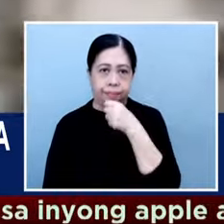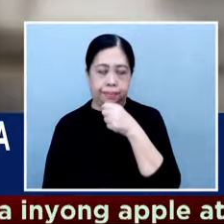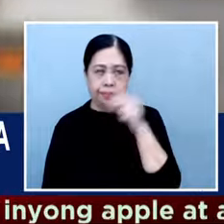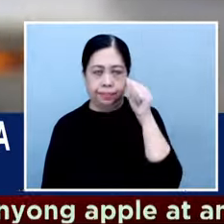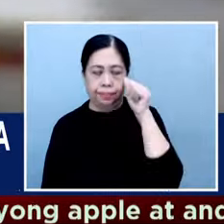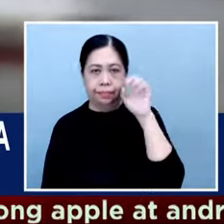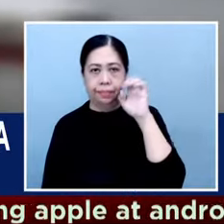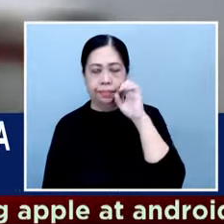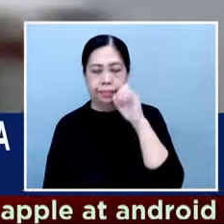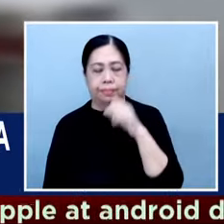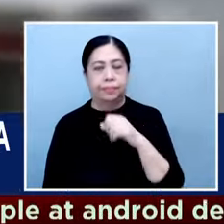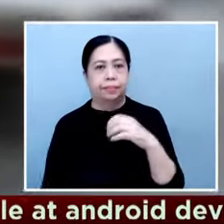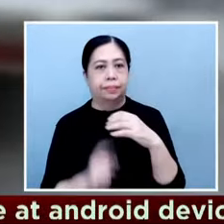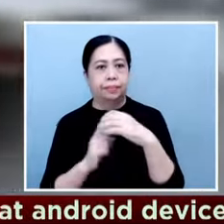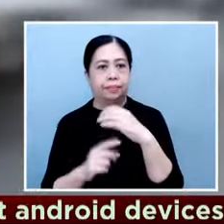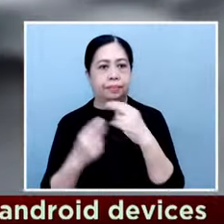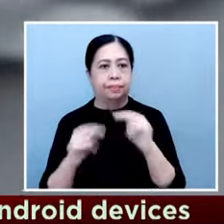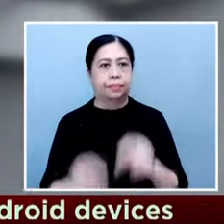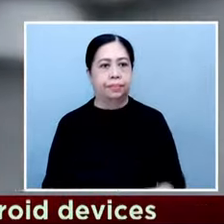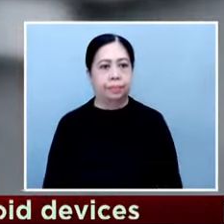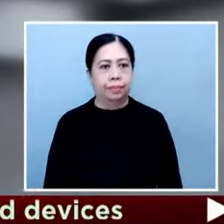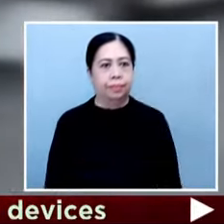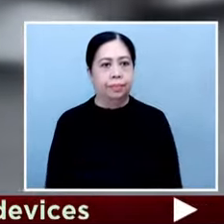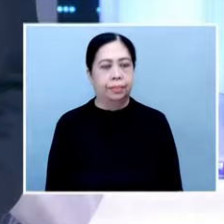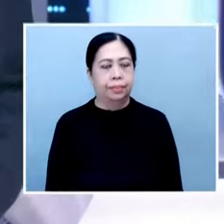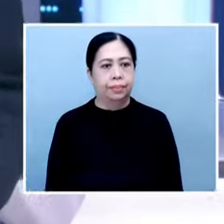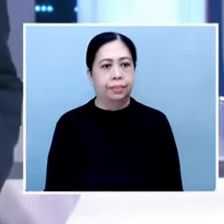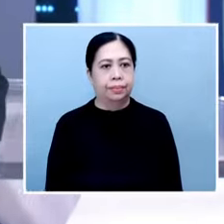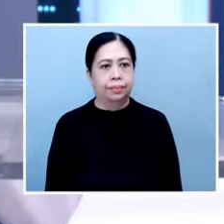Chico, ABS-CBN News.